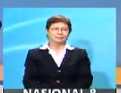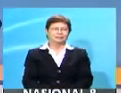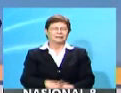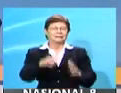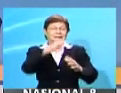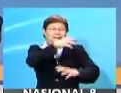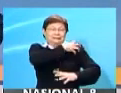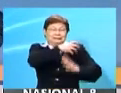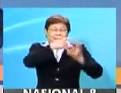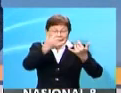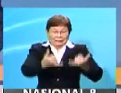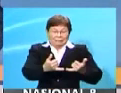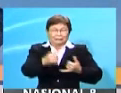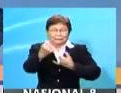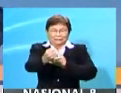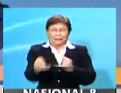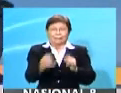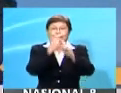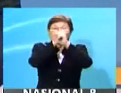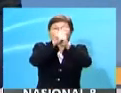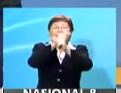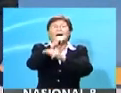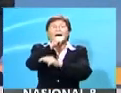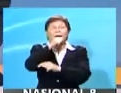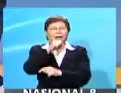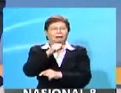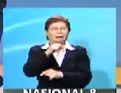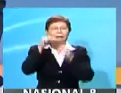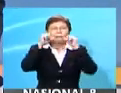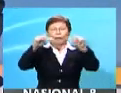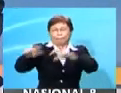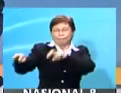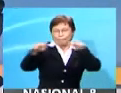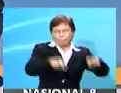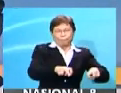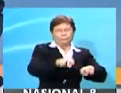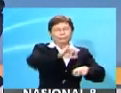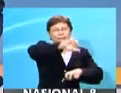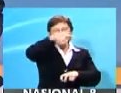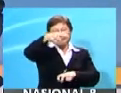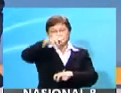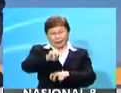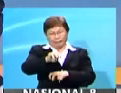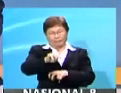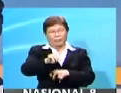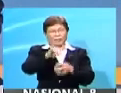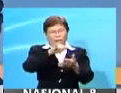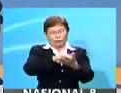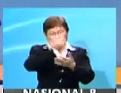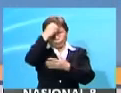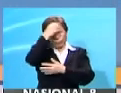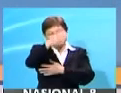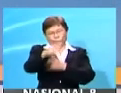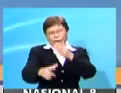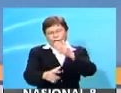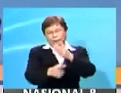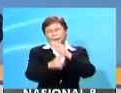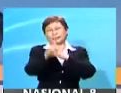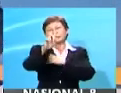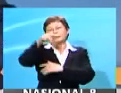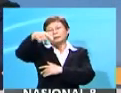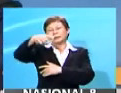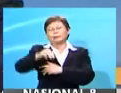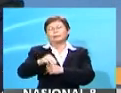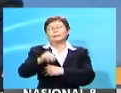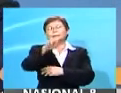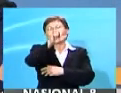berkuatkuasa hari ini jabatan pertahanan awam Malaysia dipindahkan ke jabatan Perdana Menteri JPM perkara itu diumumkan timbalan Perdana Menteri